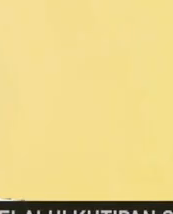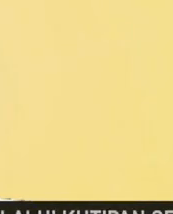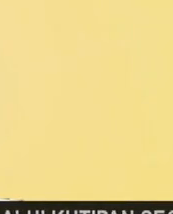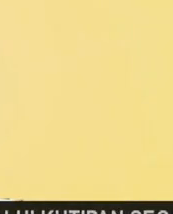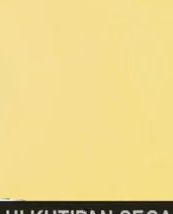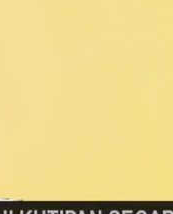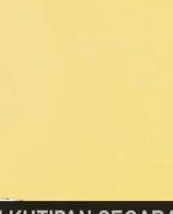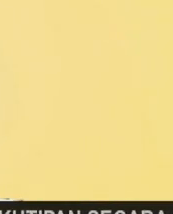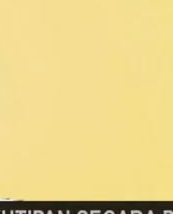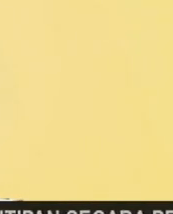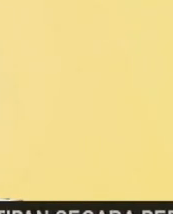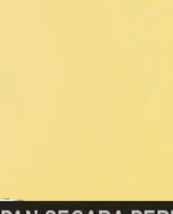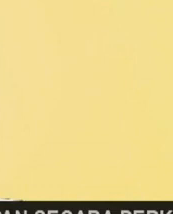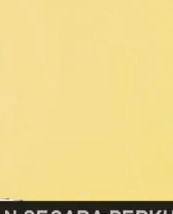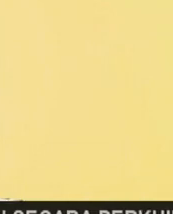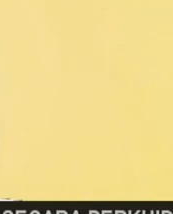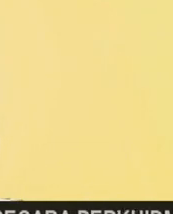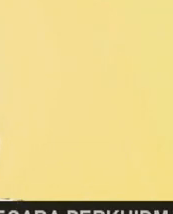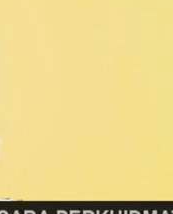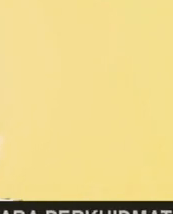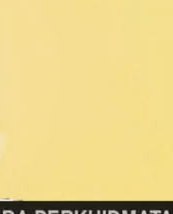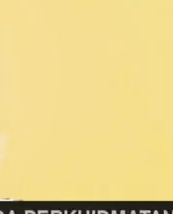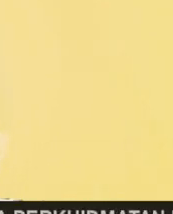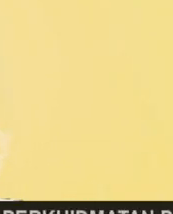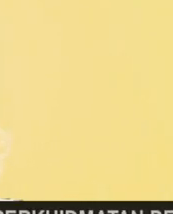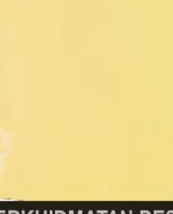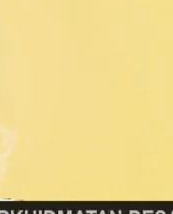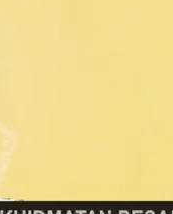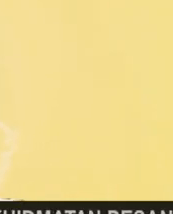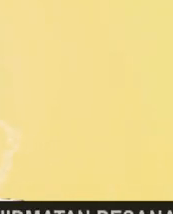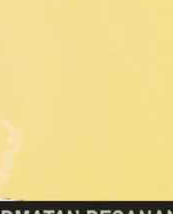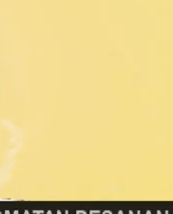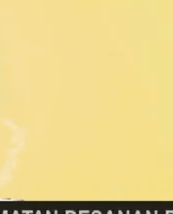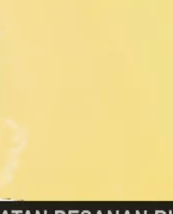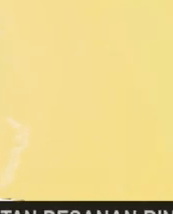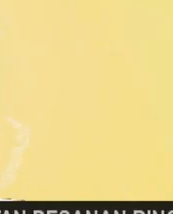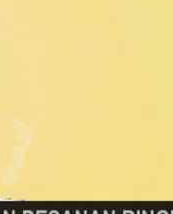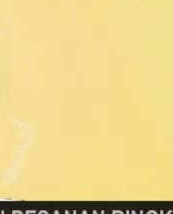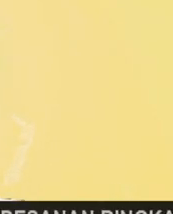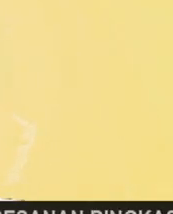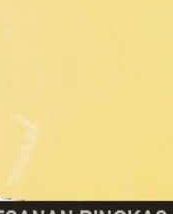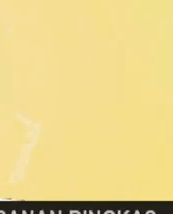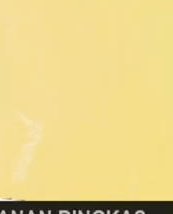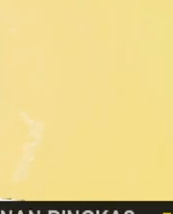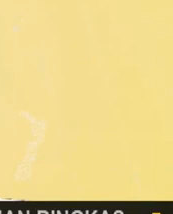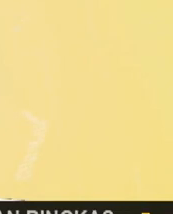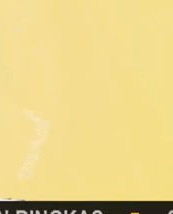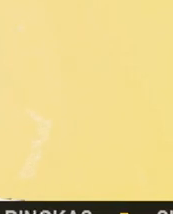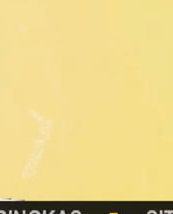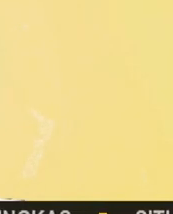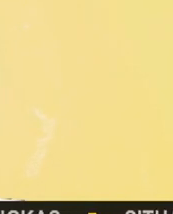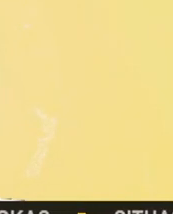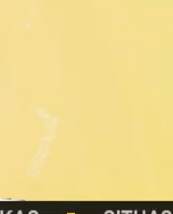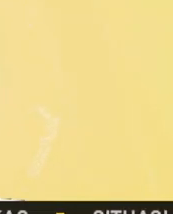kepo piala bola keroncong 2021 diteruskan semalam dengan dua perlawanan tanam sangat bahagia lelaki pagi